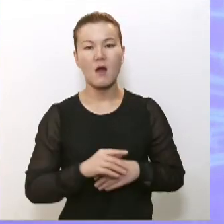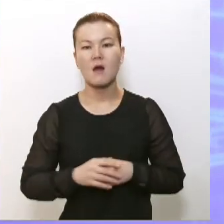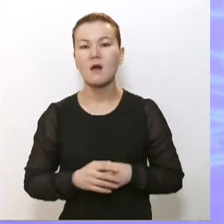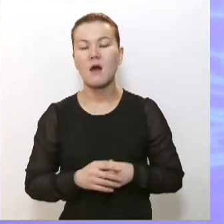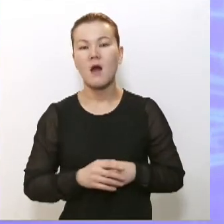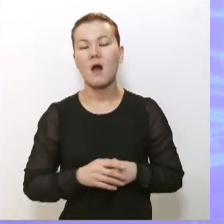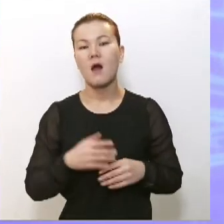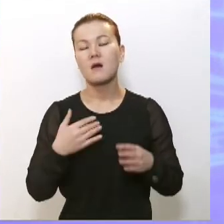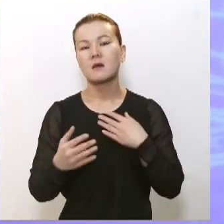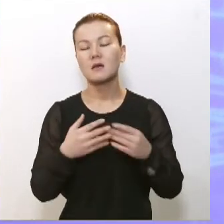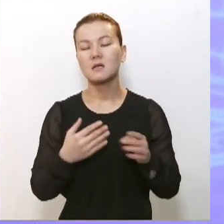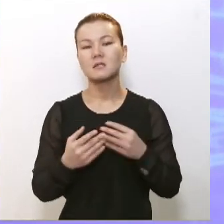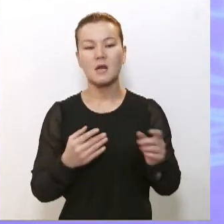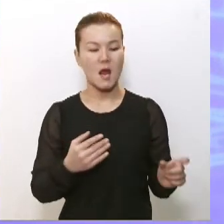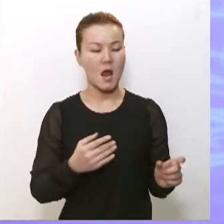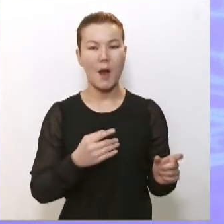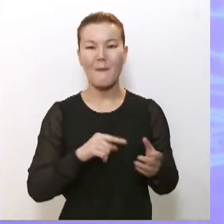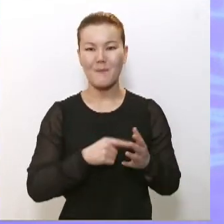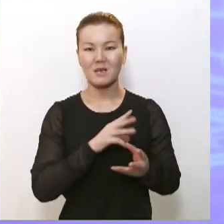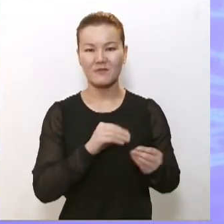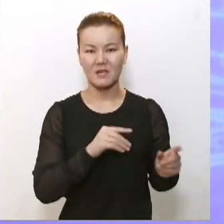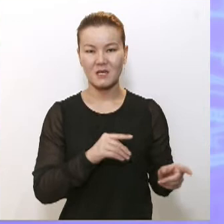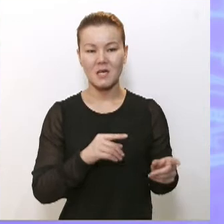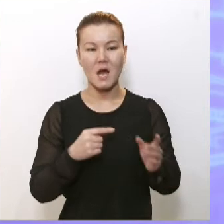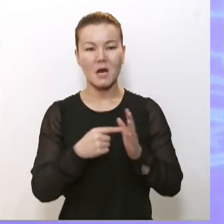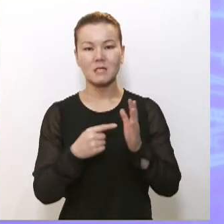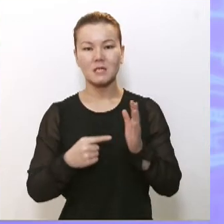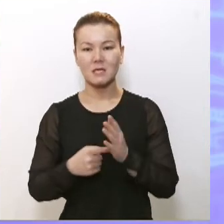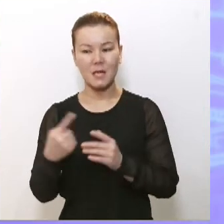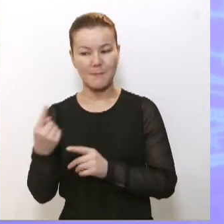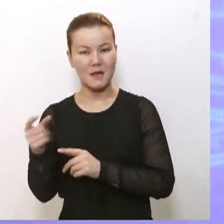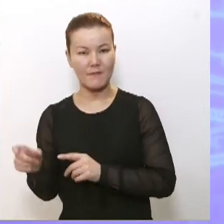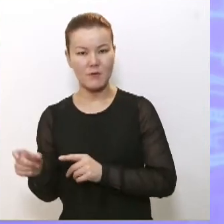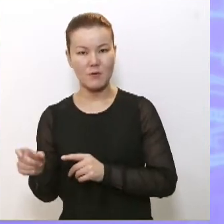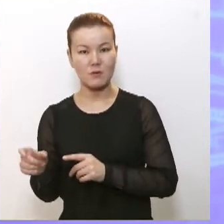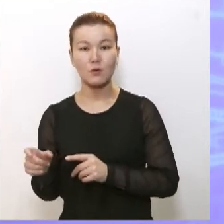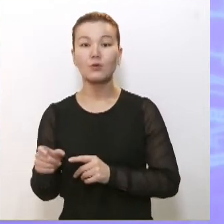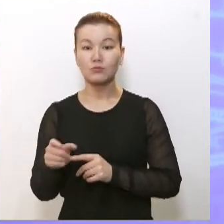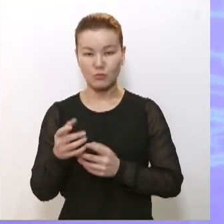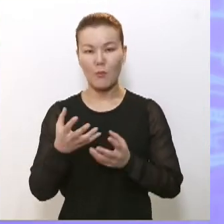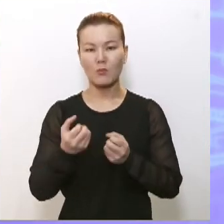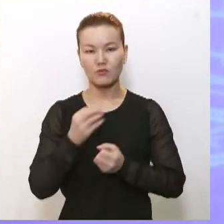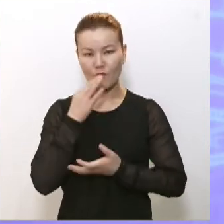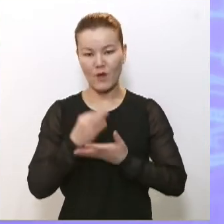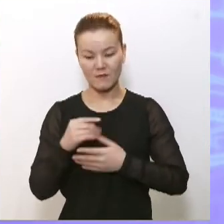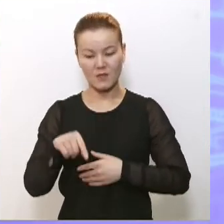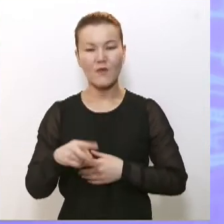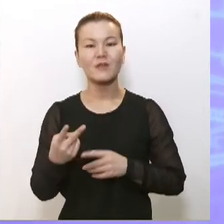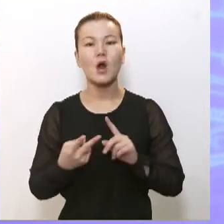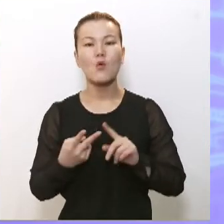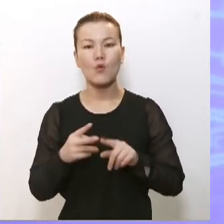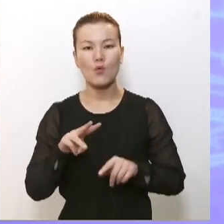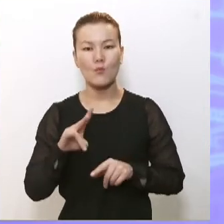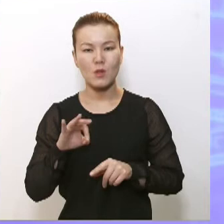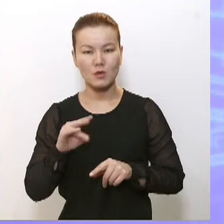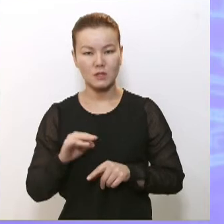если произведение разделить на первый множитель то получим 2 умножить иль если